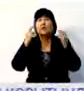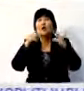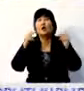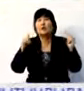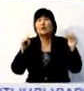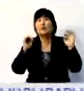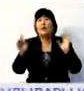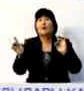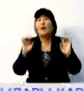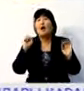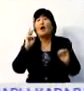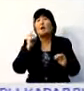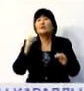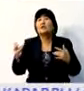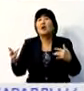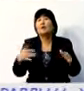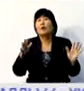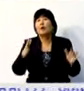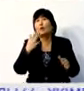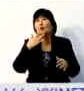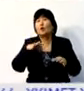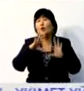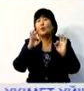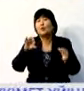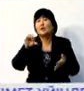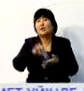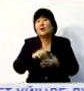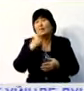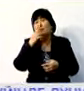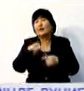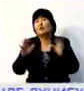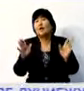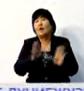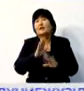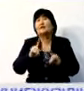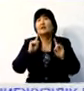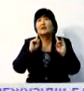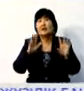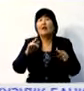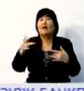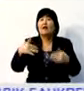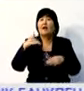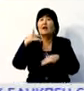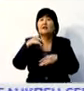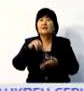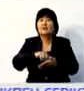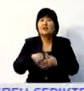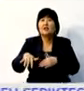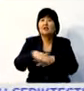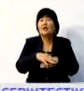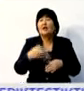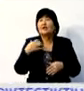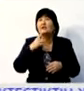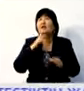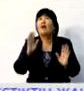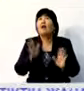дүбірге бөледі. Ақмешіт фольклорлық ансамблі ұлттық өнерді паш етіп, дәстүрлі әндер шырқалды. Концертке жиналған көпшілік Сырдың